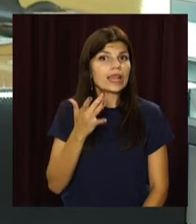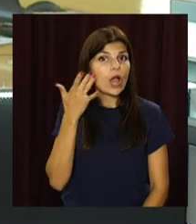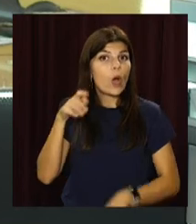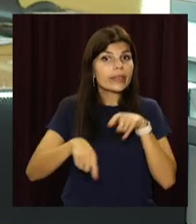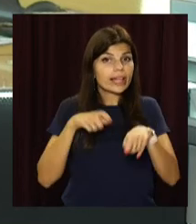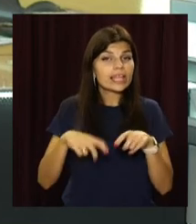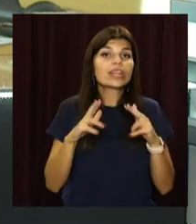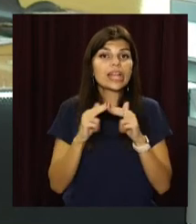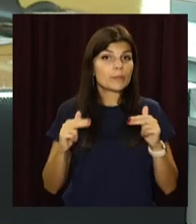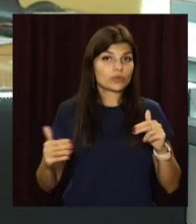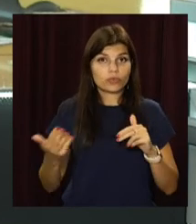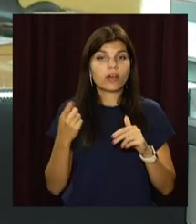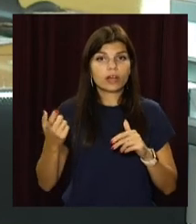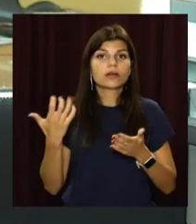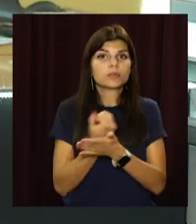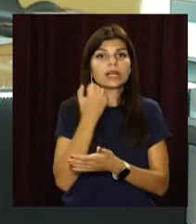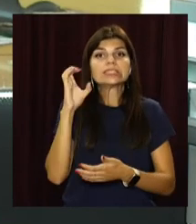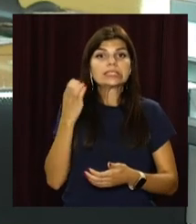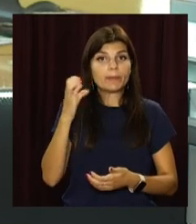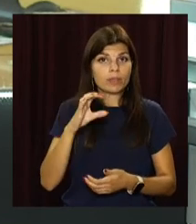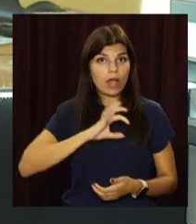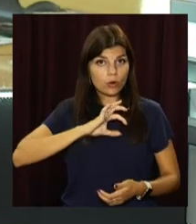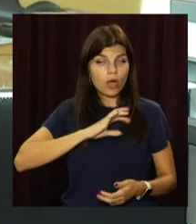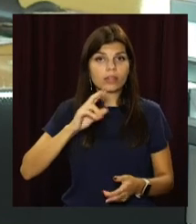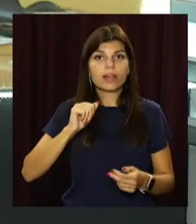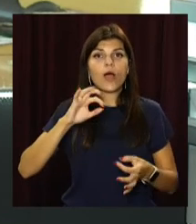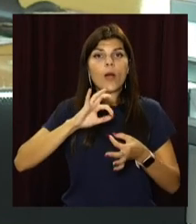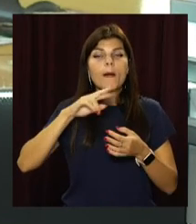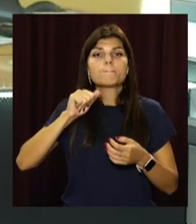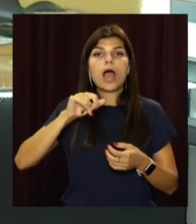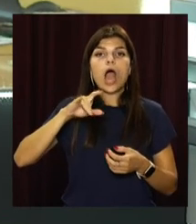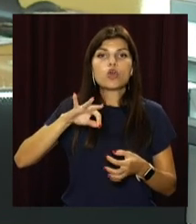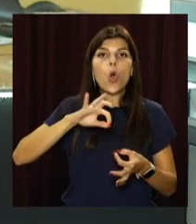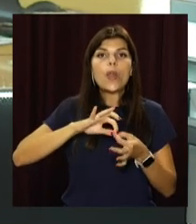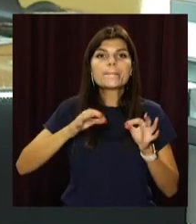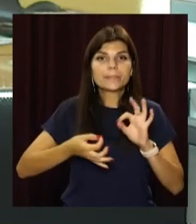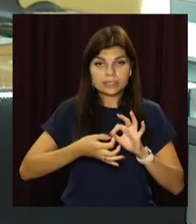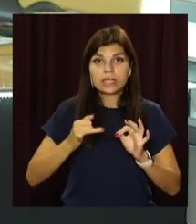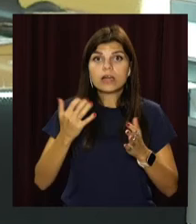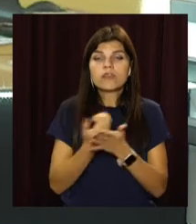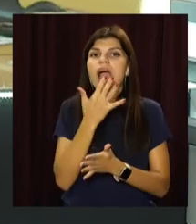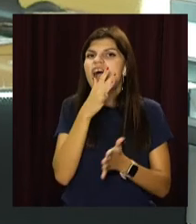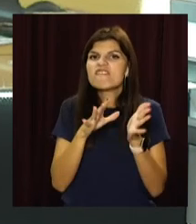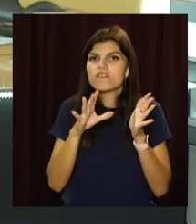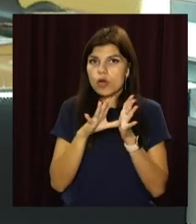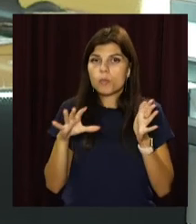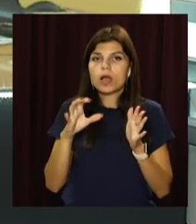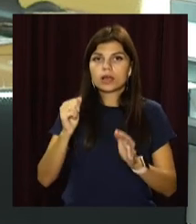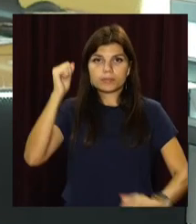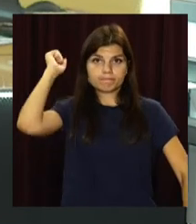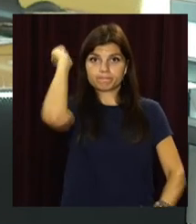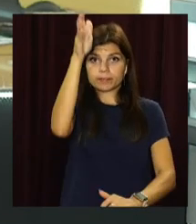Легкоатлет із Дніпропетровщини виборов срібну нагороду на Паралімпійських іграх та встановив рекорд Європи з метання